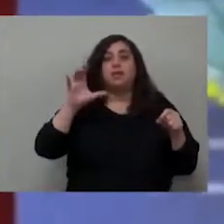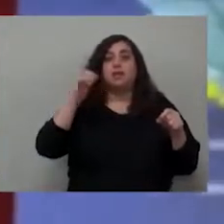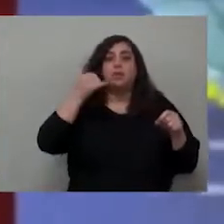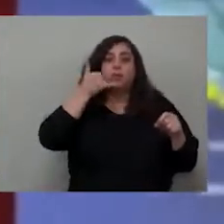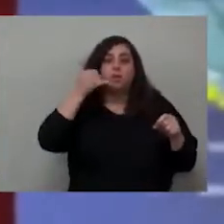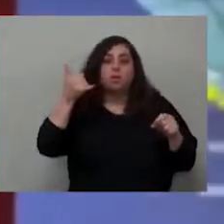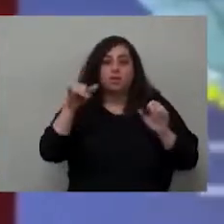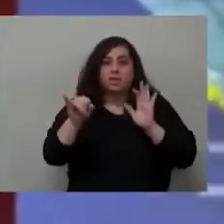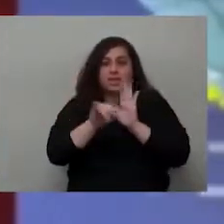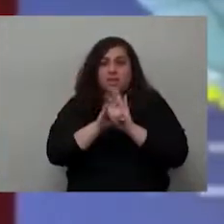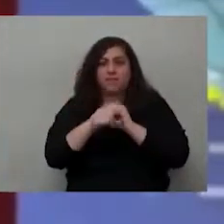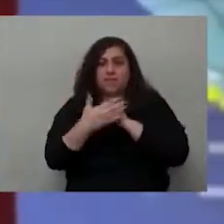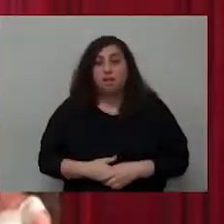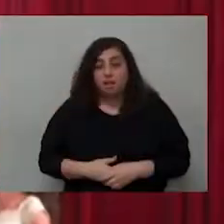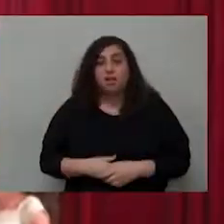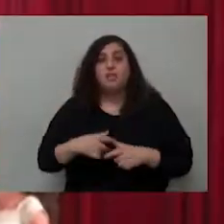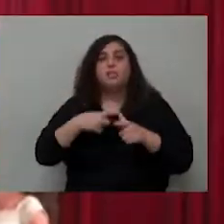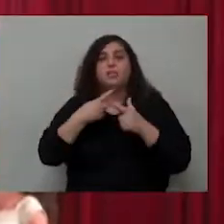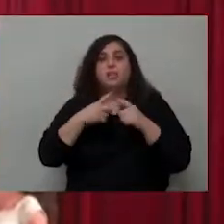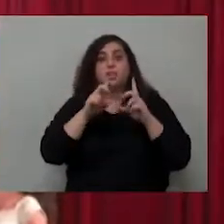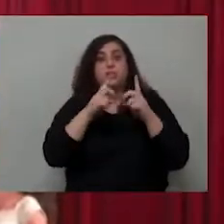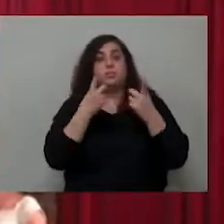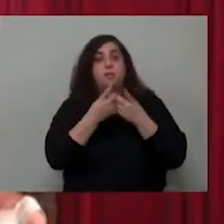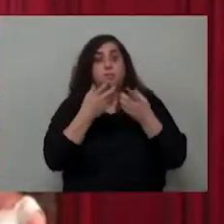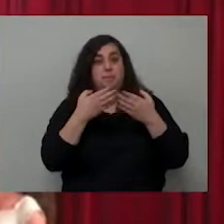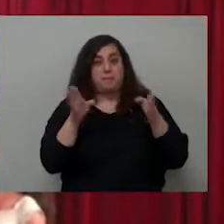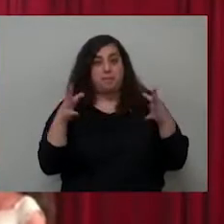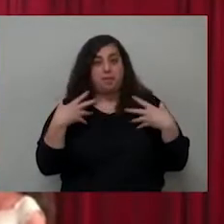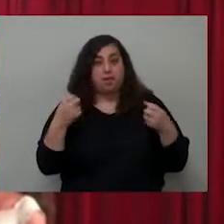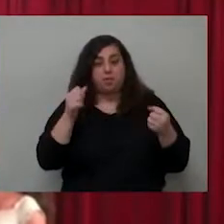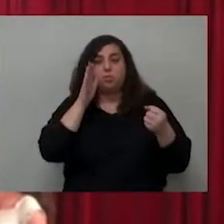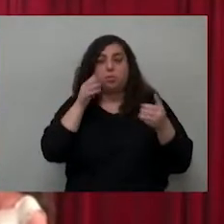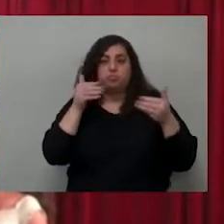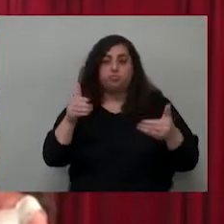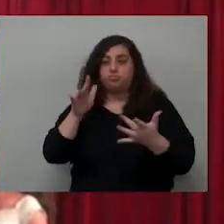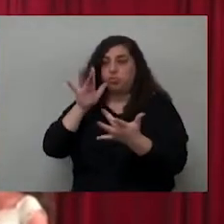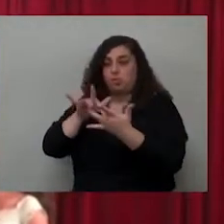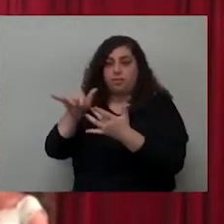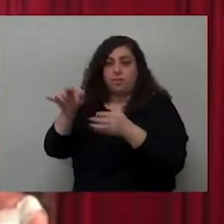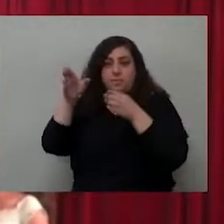이상 마쳤다면 모두 추첨 대상으로 자동 등록됩니다.